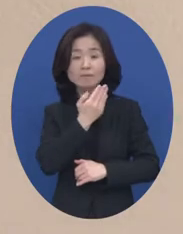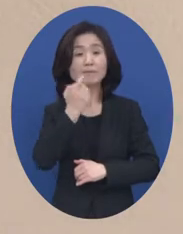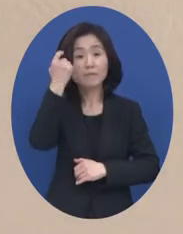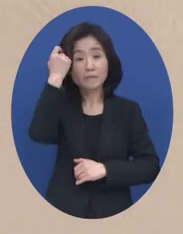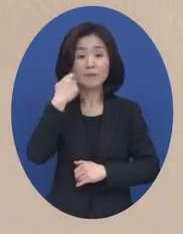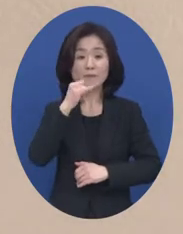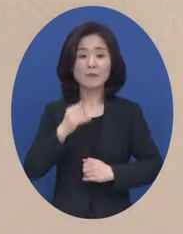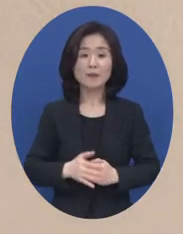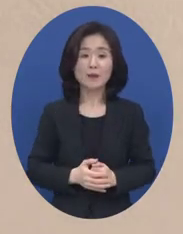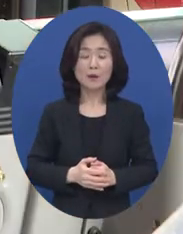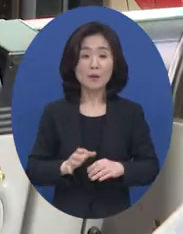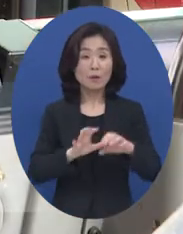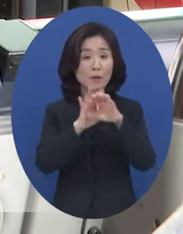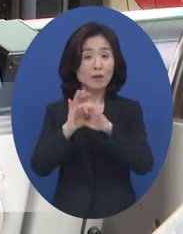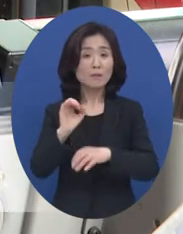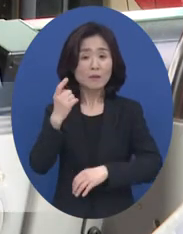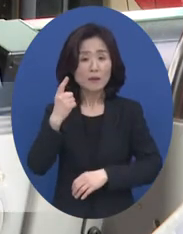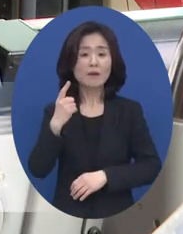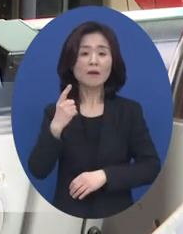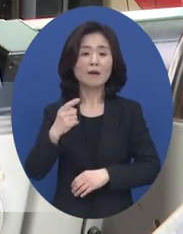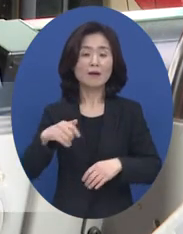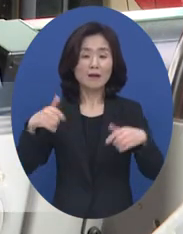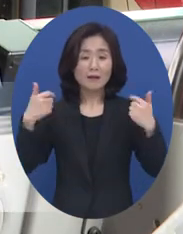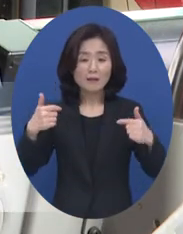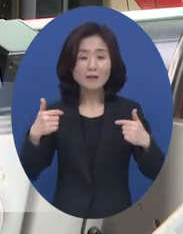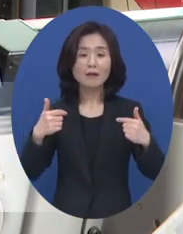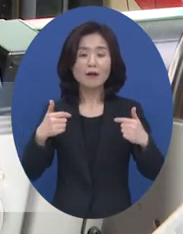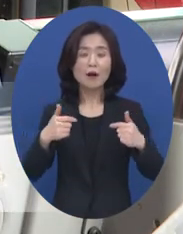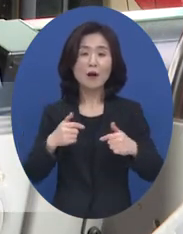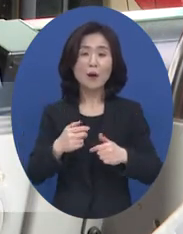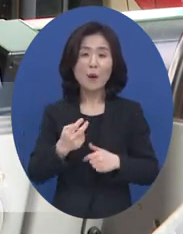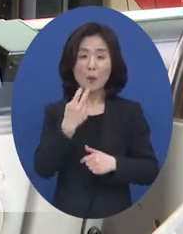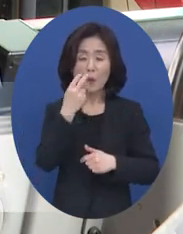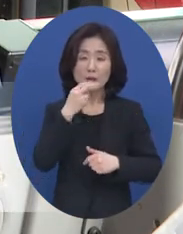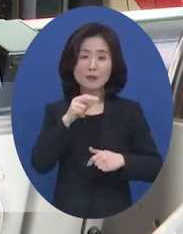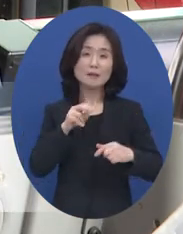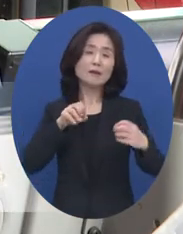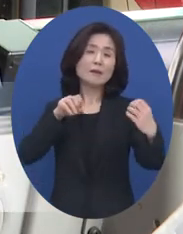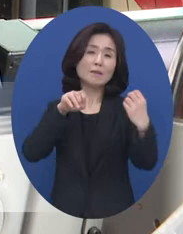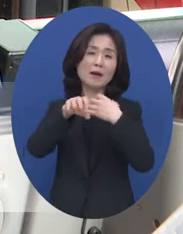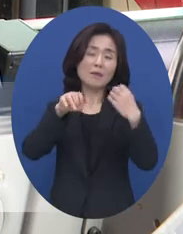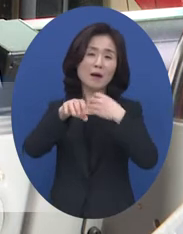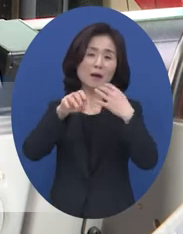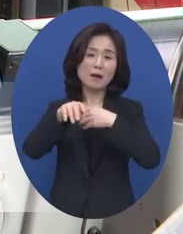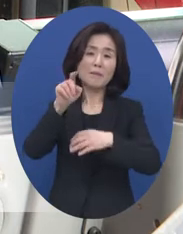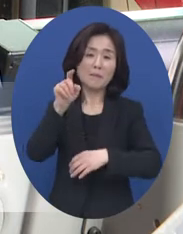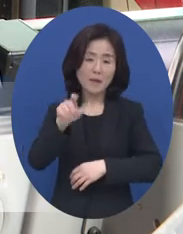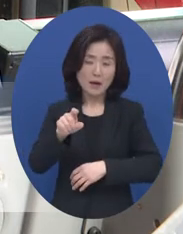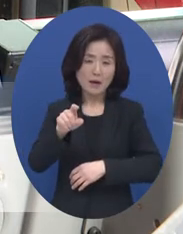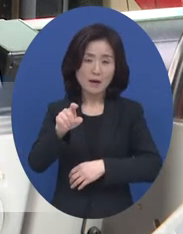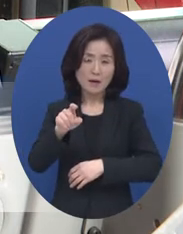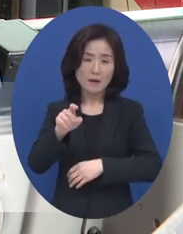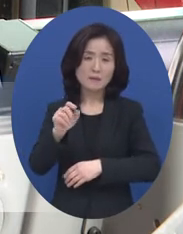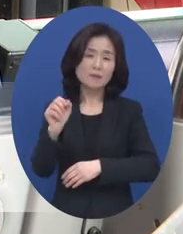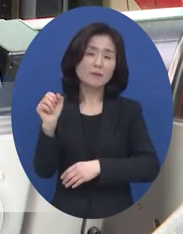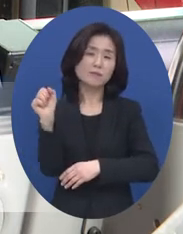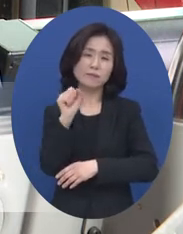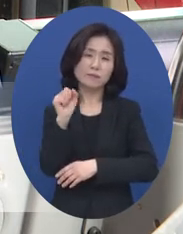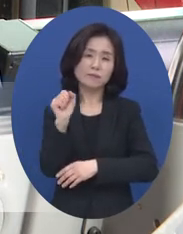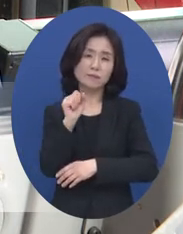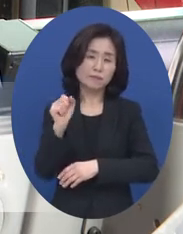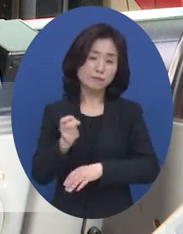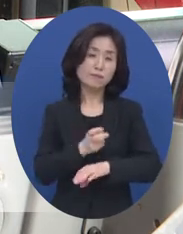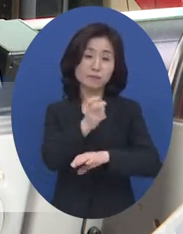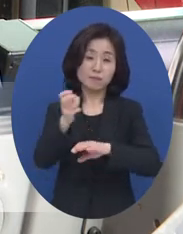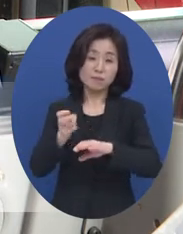느끼고 있습니다. 이제 코로나 때문에 항상 저희가 항상 공기를 밖으로 보내는